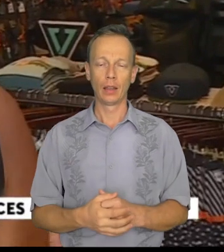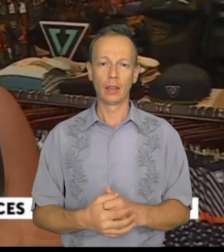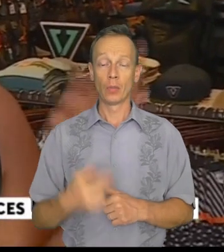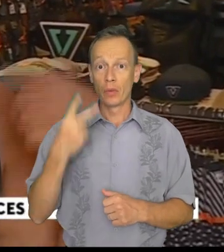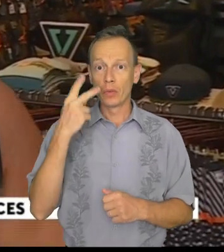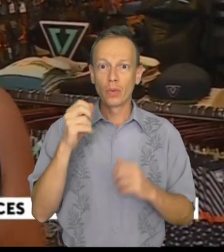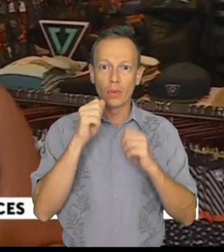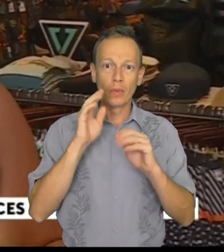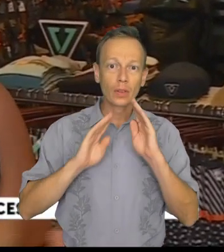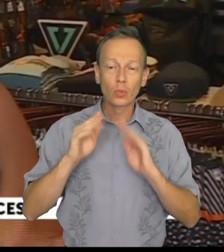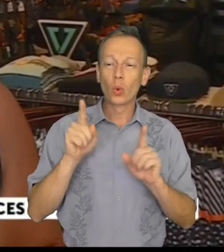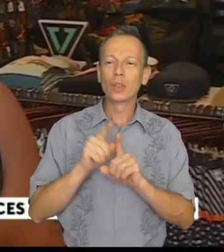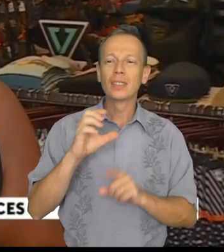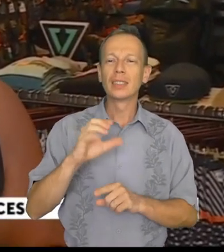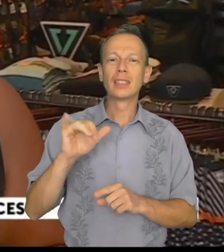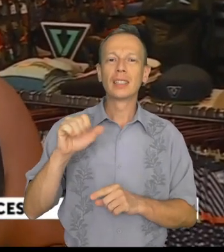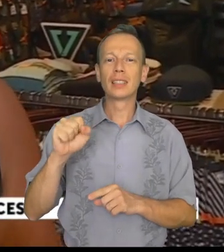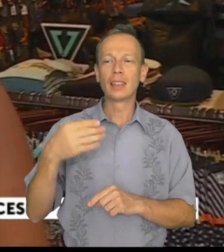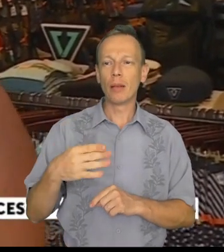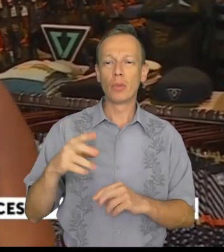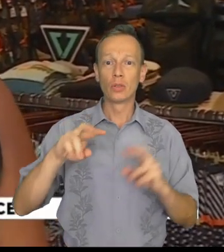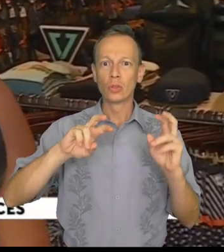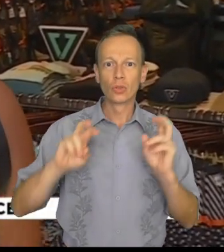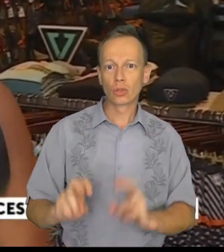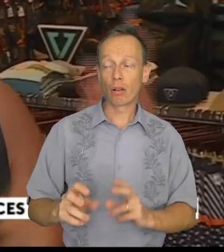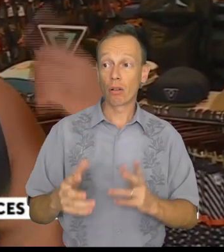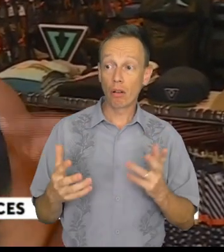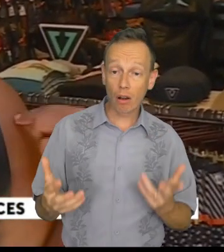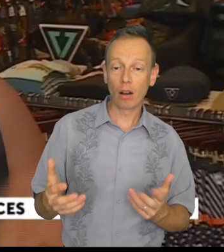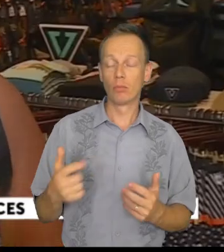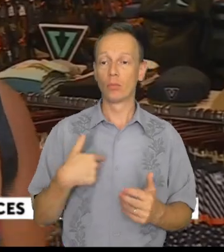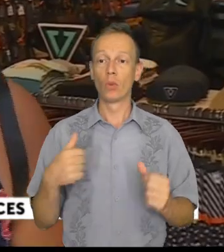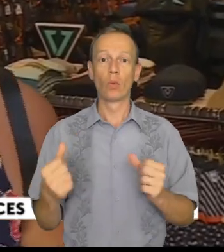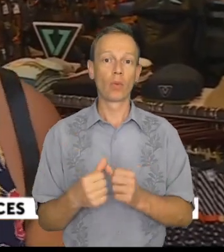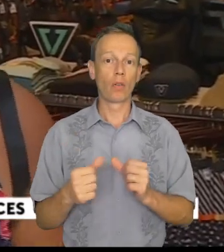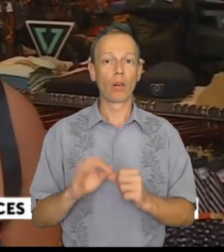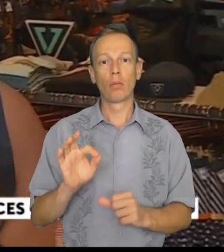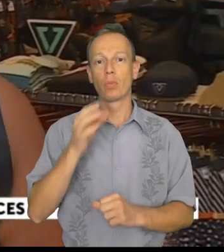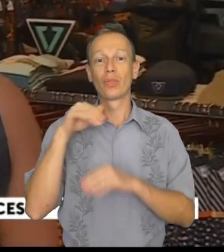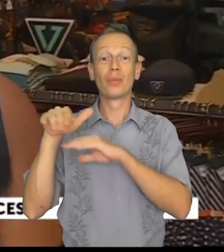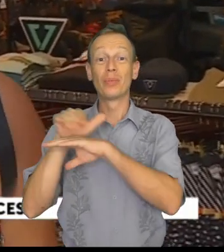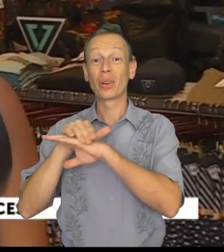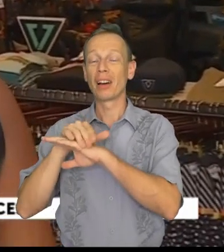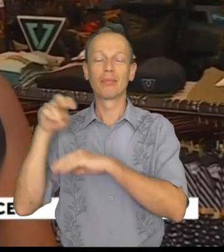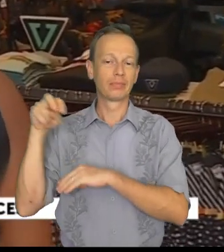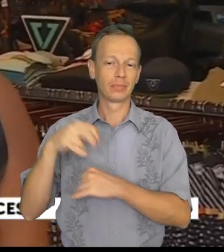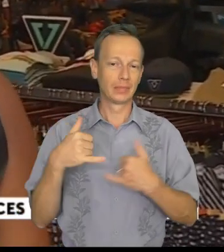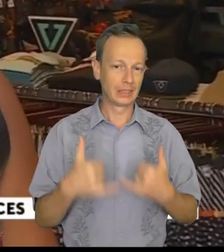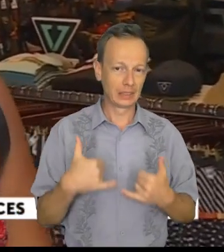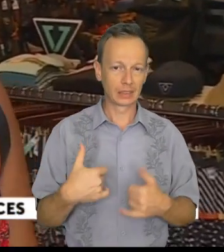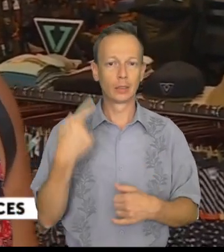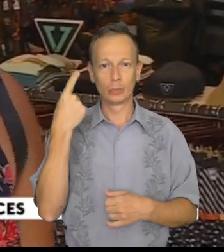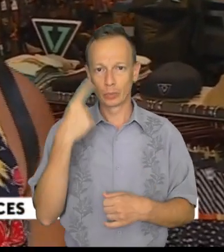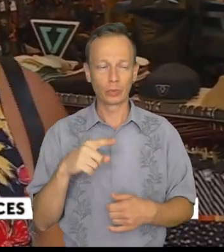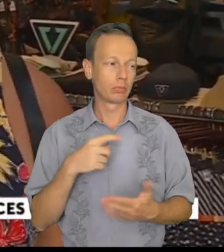à la CCSM, que comme quoi les soldes étaient arrivés. Ben, du coup, je suis descendue de Montréal pour...